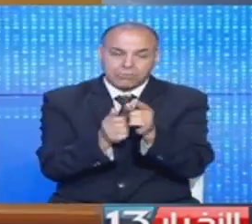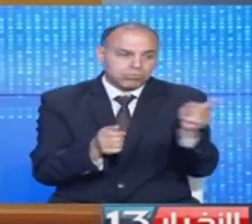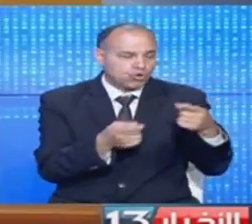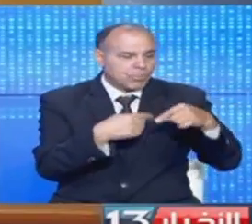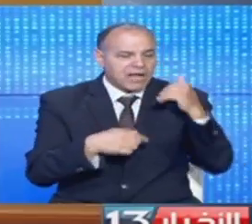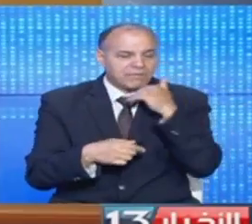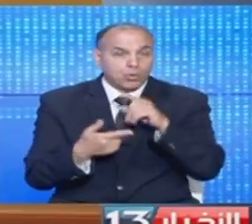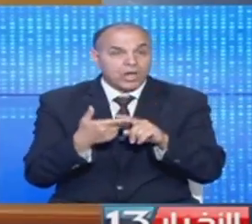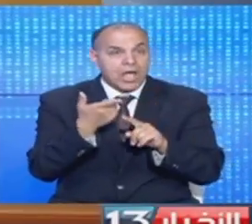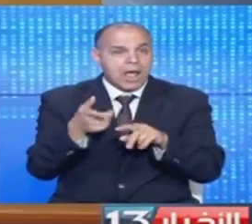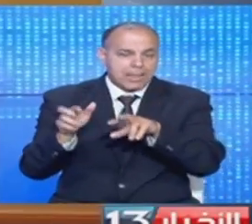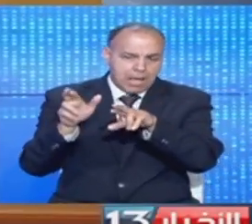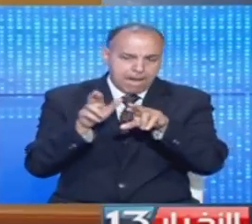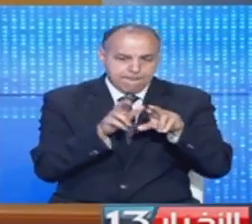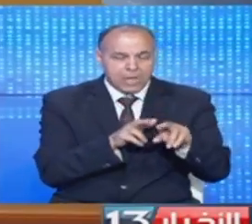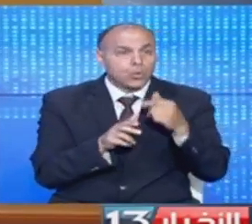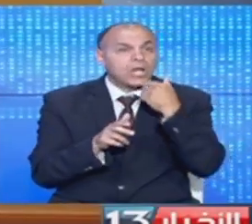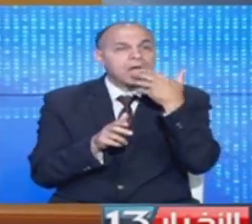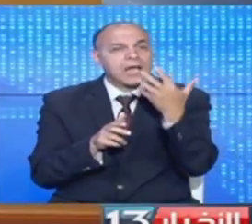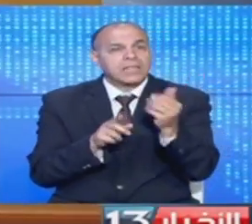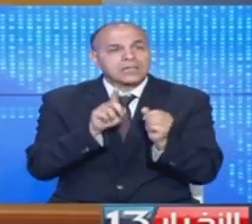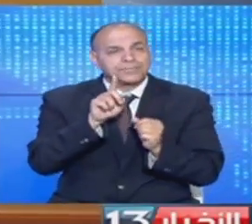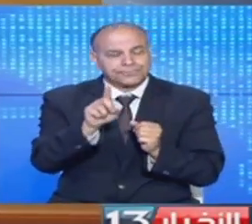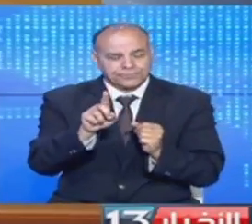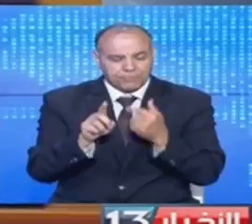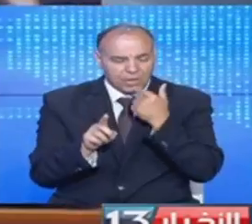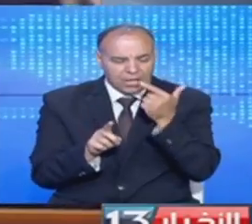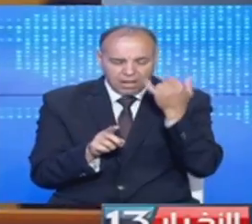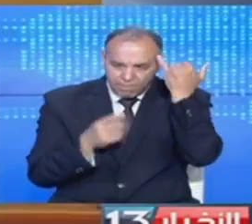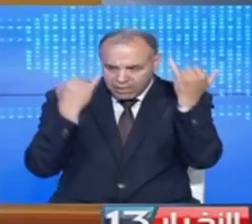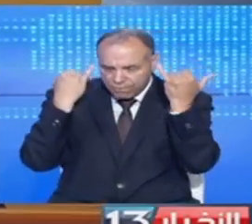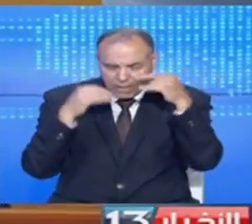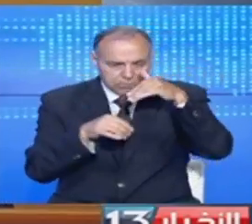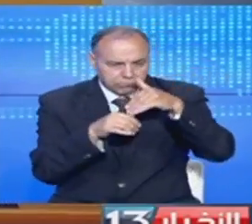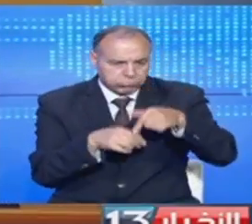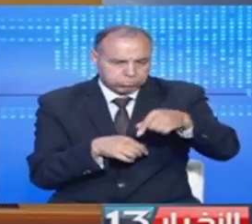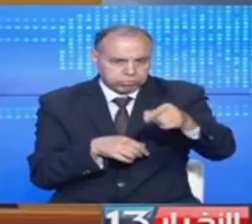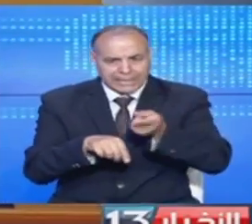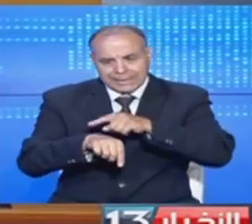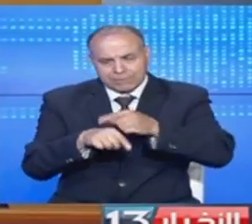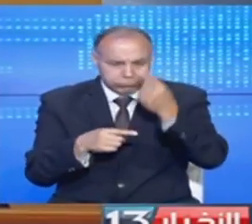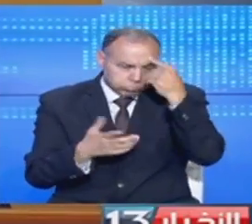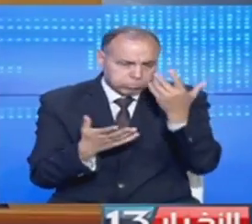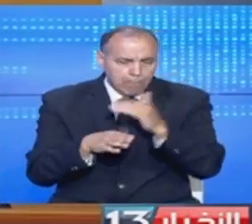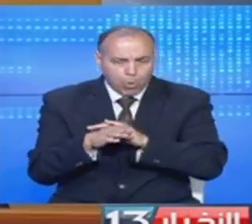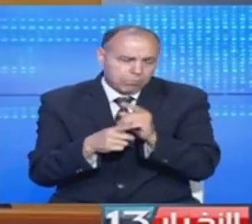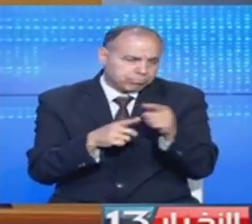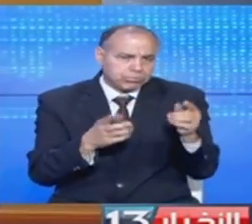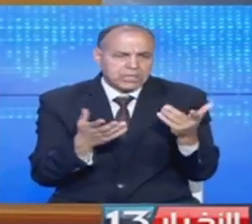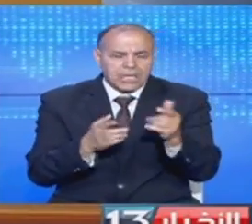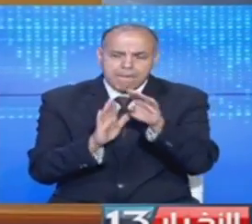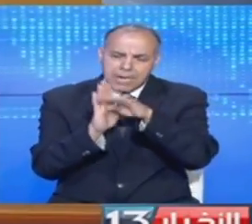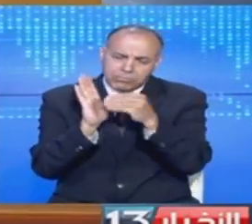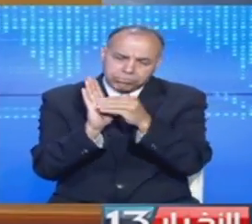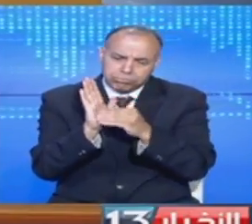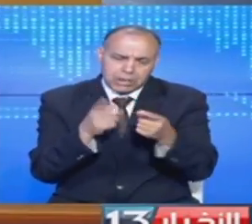الاجتماع ليعود بعد ذلك إلى مواصلة الجلسة وأعلن قبول مقترح التصويت على زيادة ساعة لكل موضوع مدرج في جدول